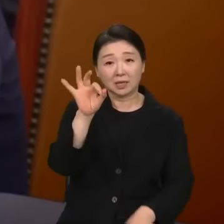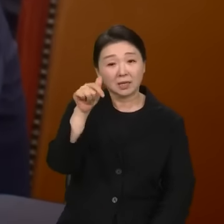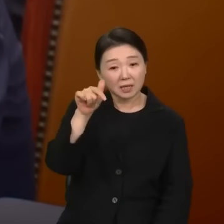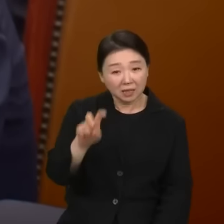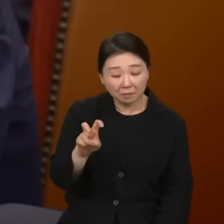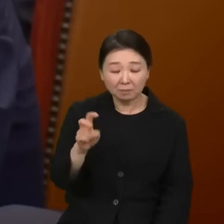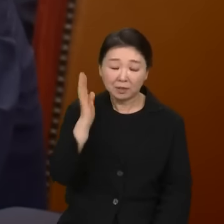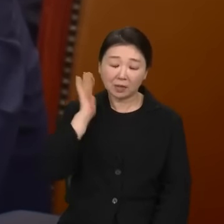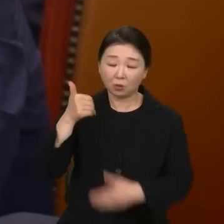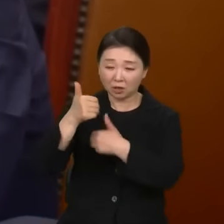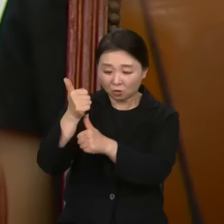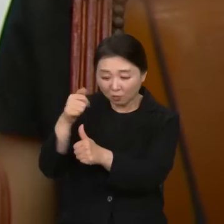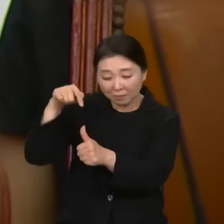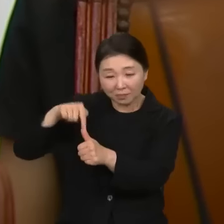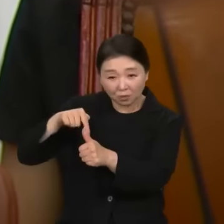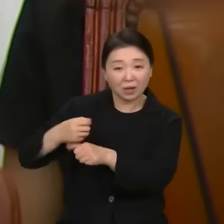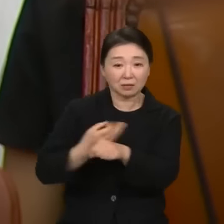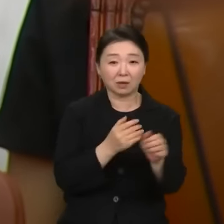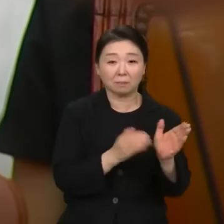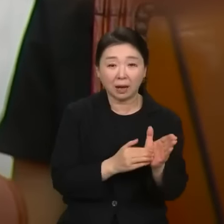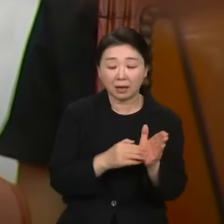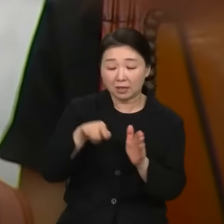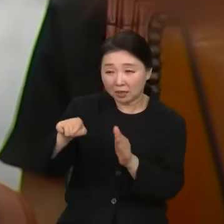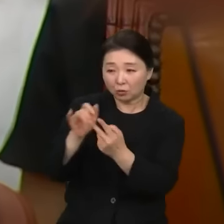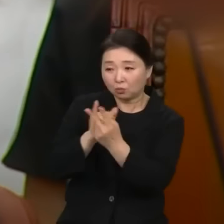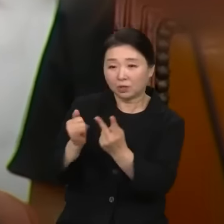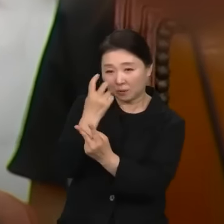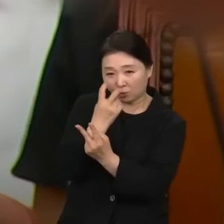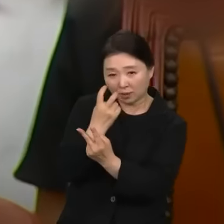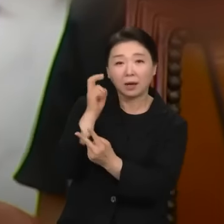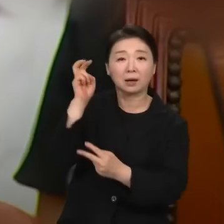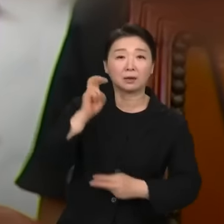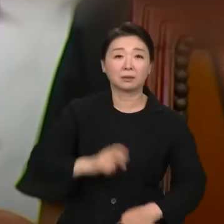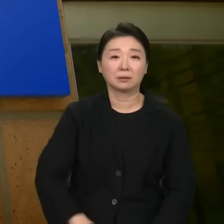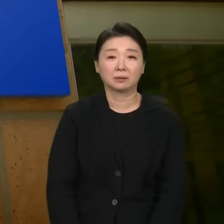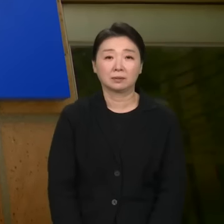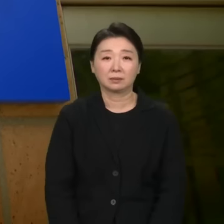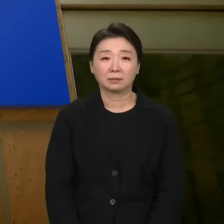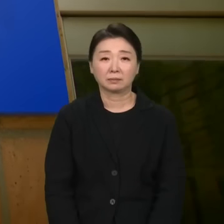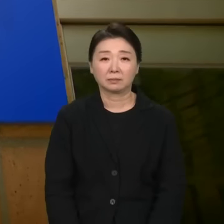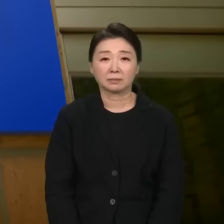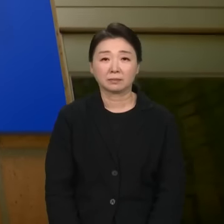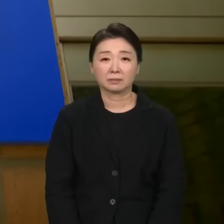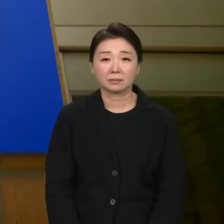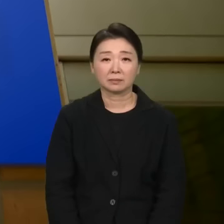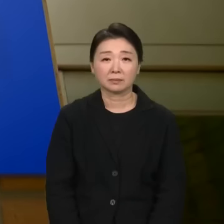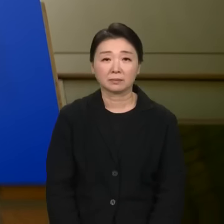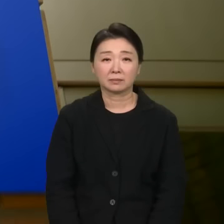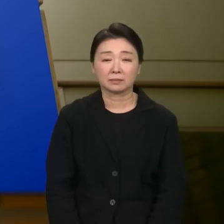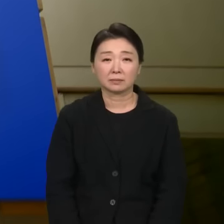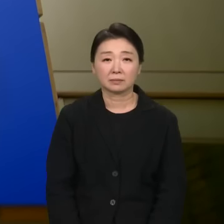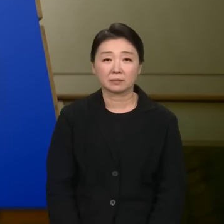대통령실 국방비서관으로 지목돼 이들에 대한 조사도 멀지 않았다는 전망이 나옵니다. JTBC